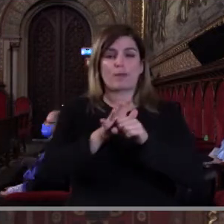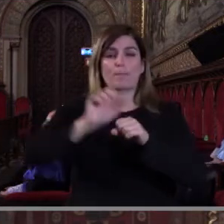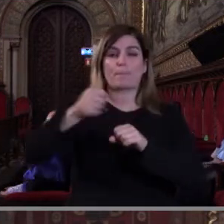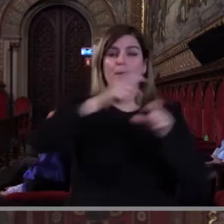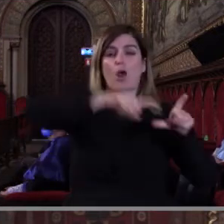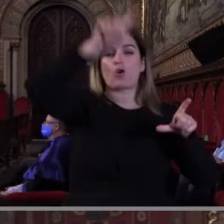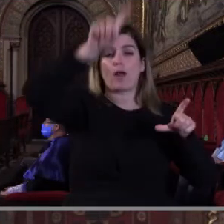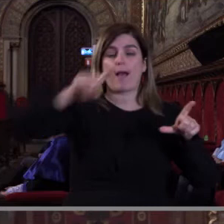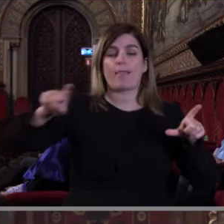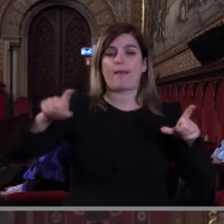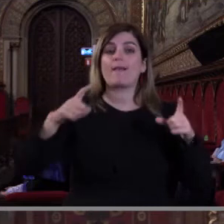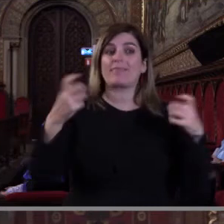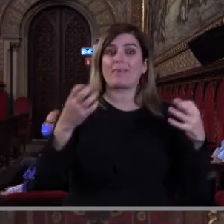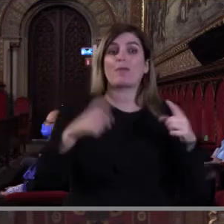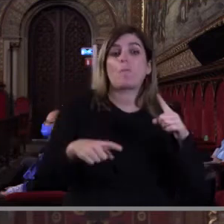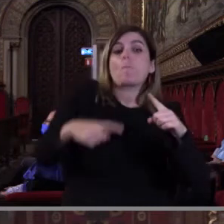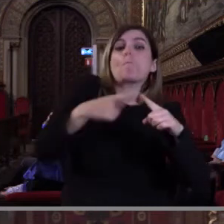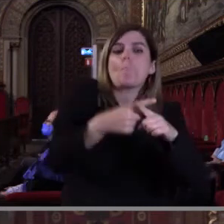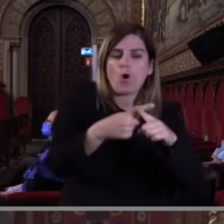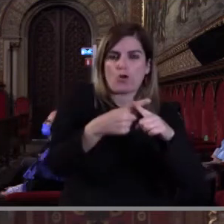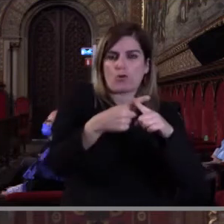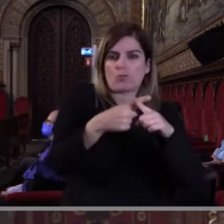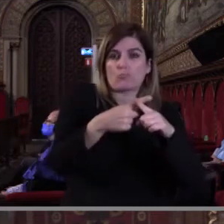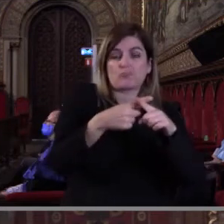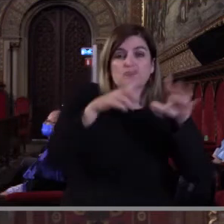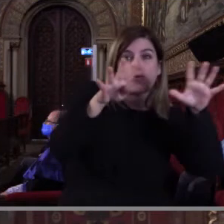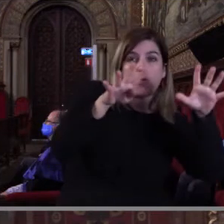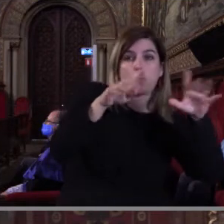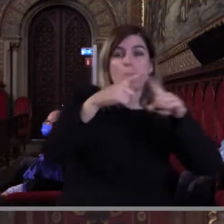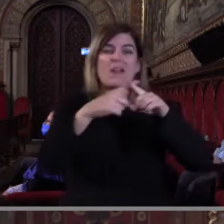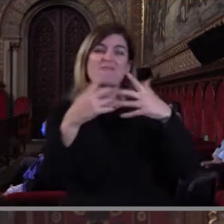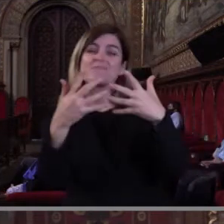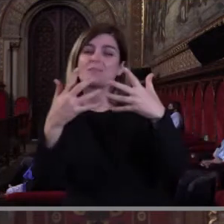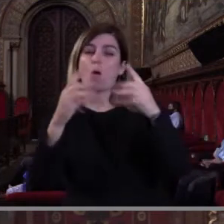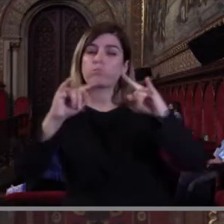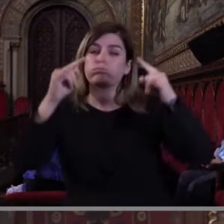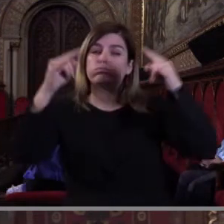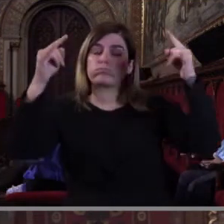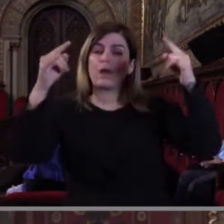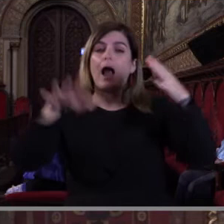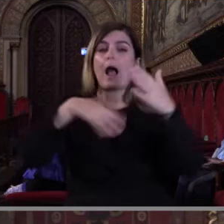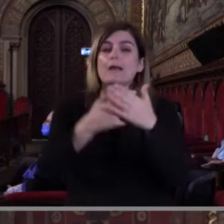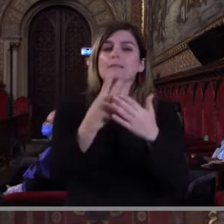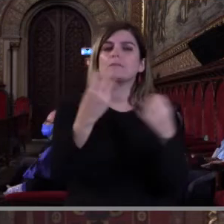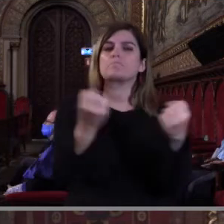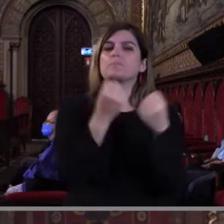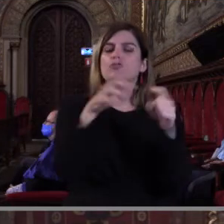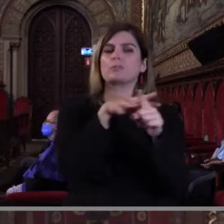onada s'haurà de multiplicar probablement per un factor entre 9 i 10 i potser arribarem als 3 milions de casos.